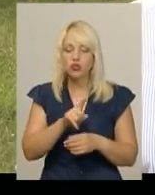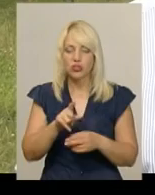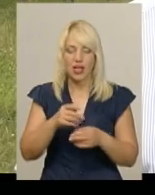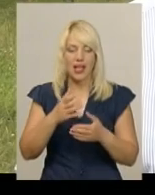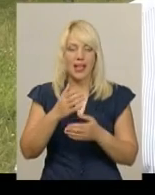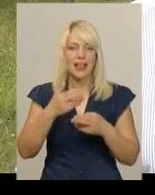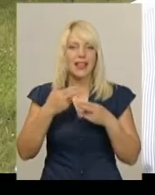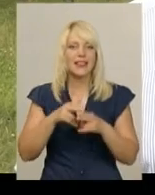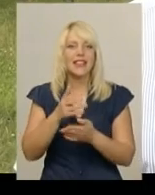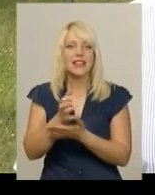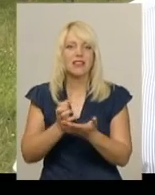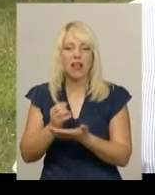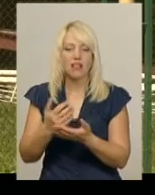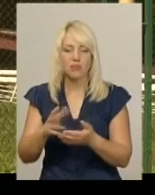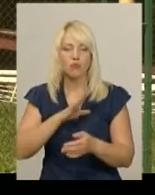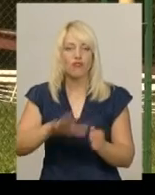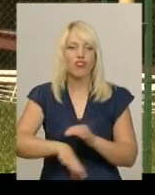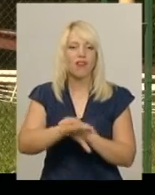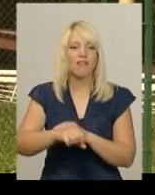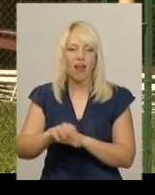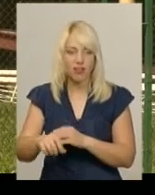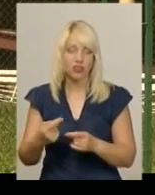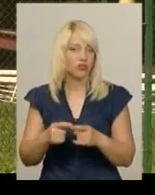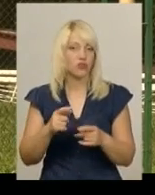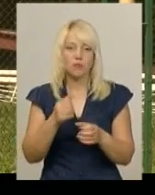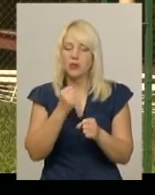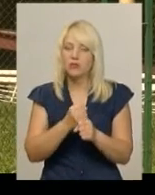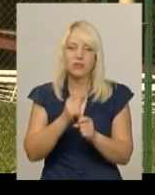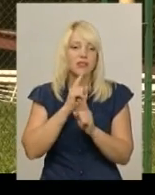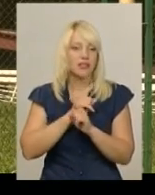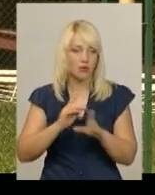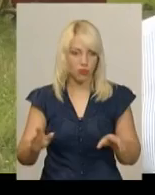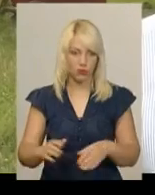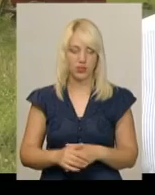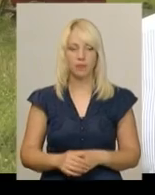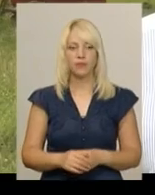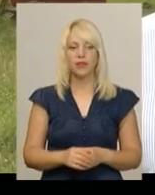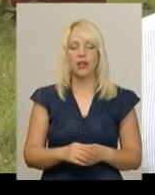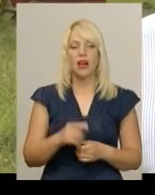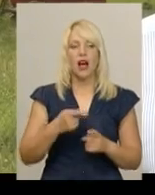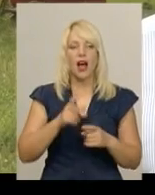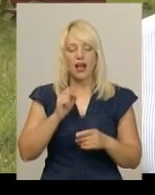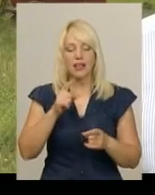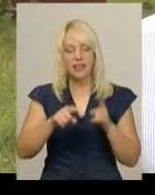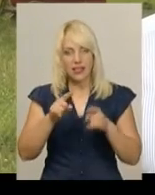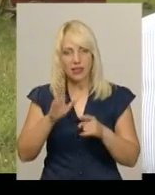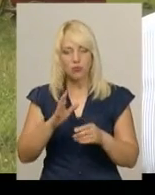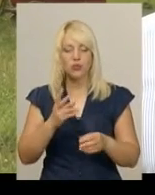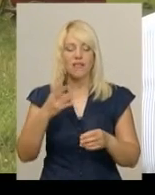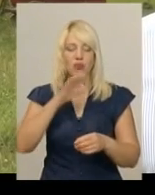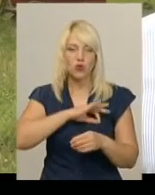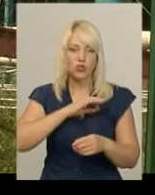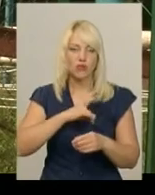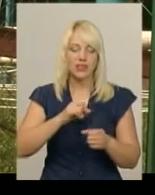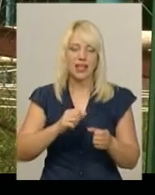І він вже використав свій ресурс. Кошти від продажу металобрухту використають на мінітрактори і косилки, каже Олександр Бондарчук. Що буде на